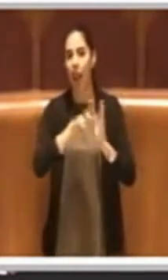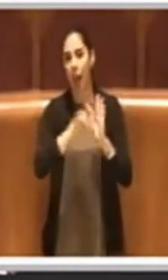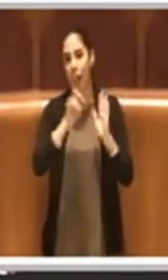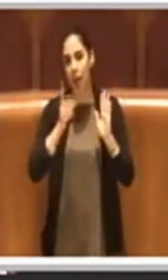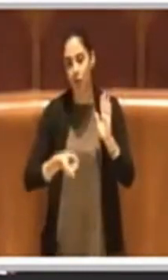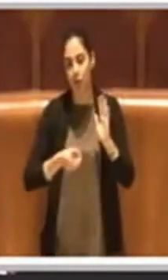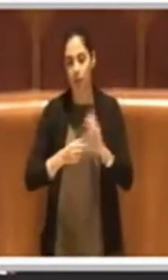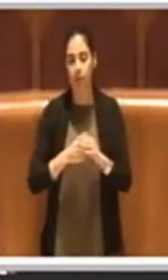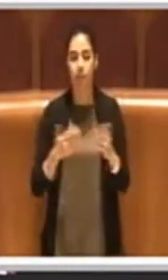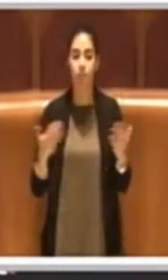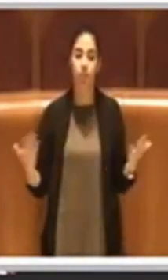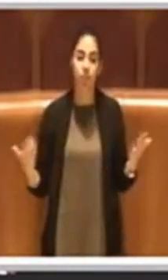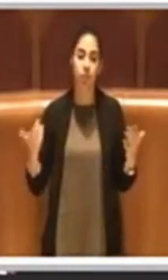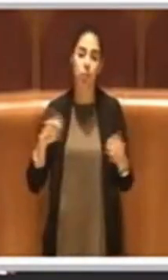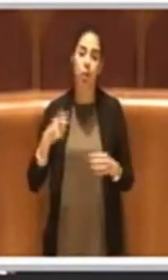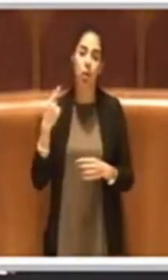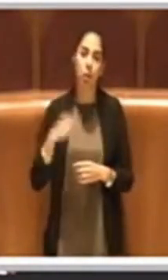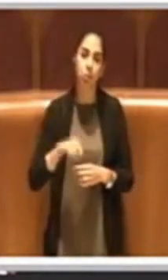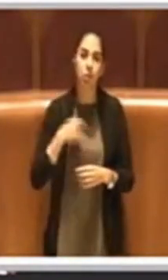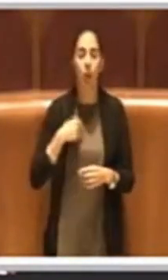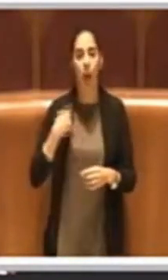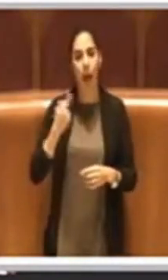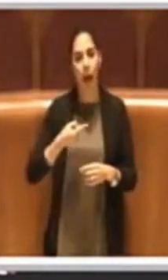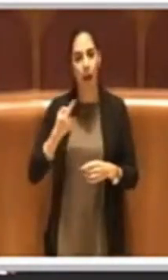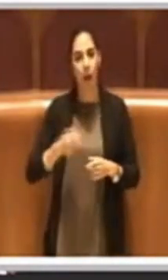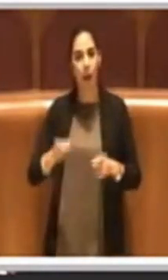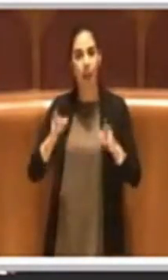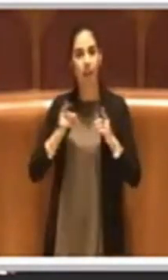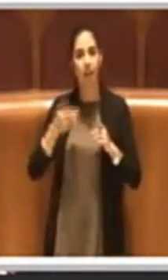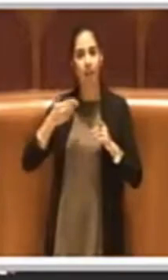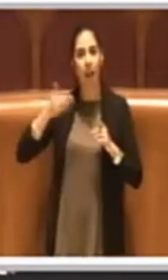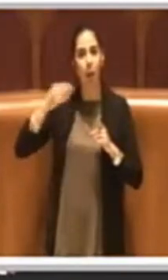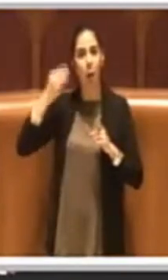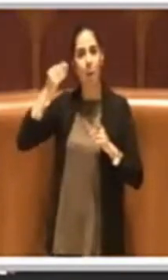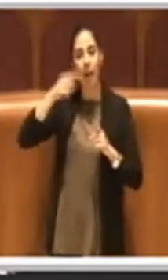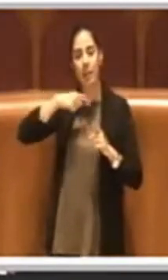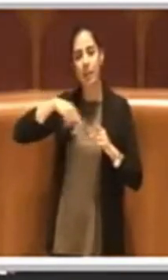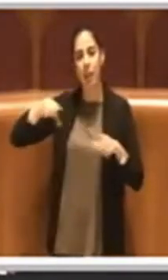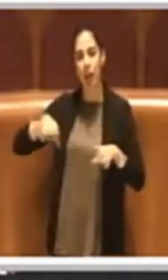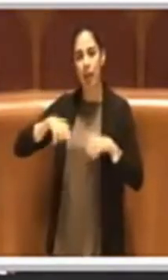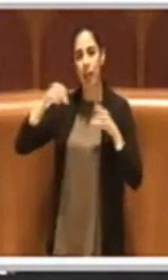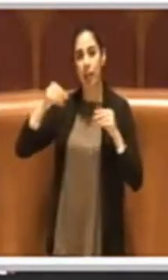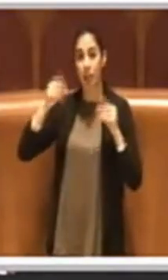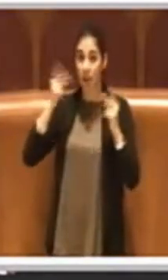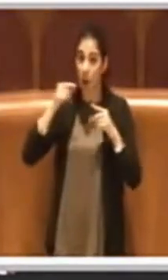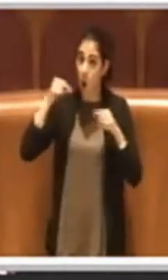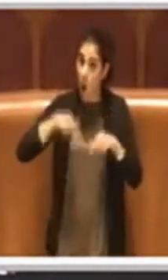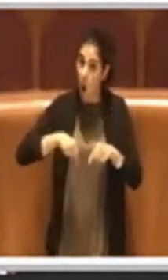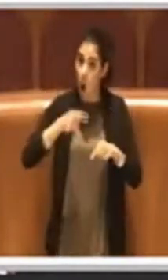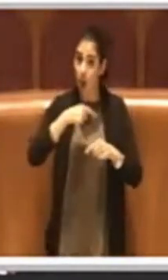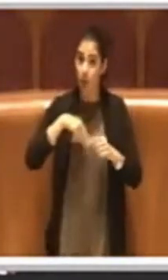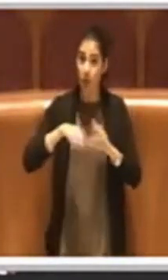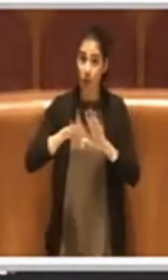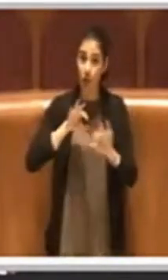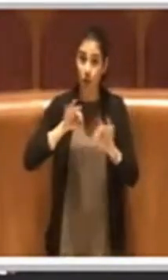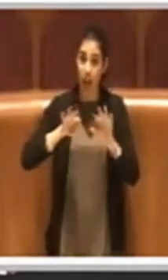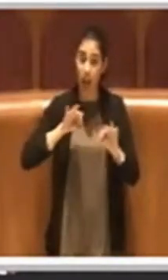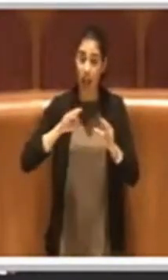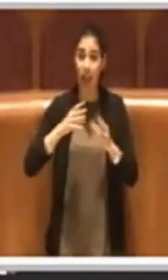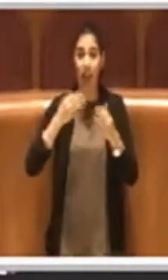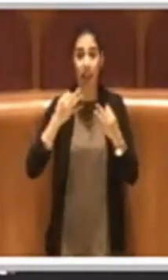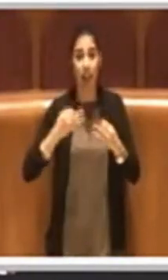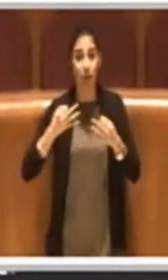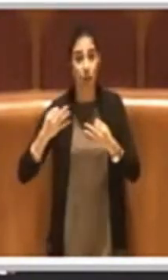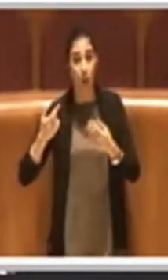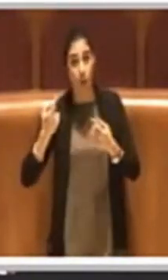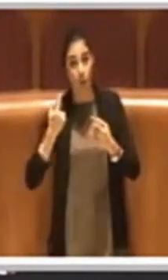questo io difendo ancora quella decisione ben che oggi stiamo prendendo delle decisioni che